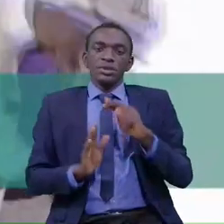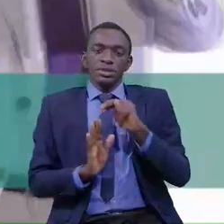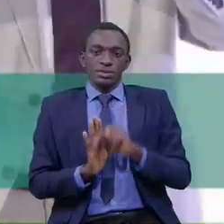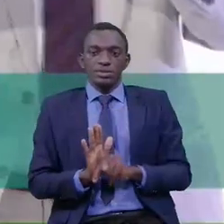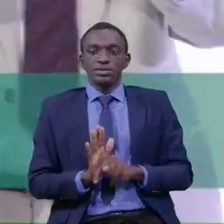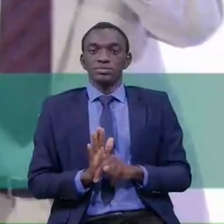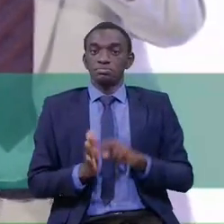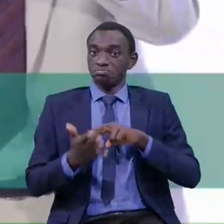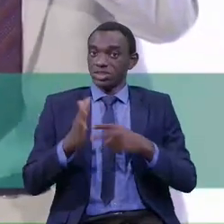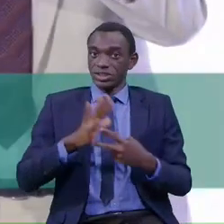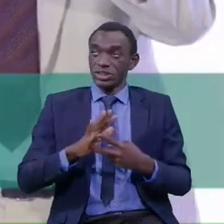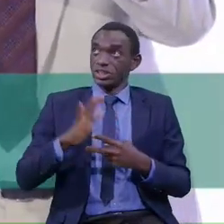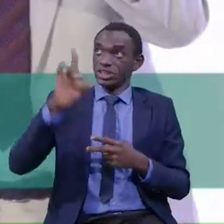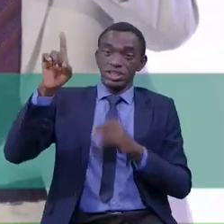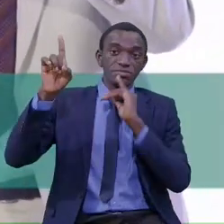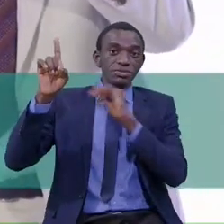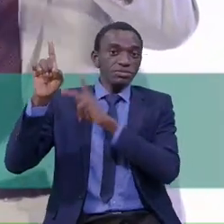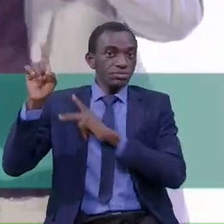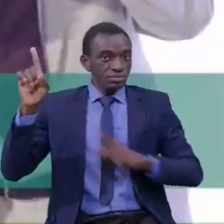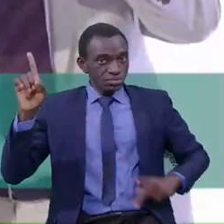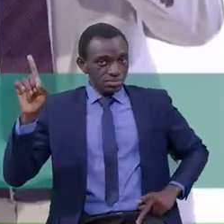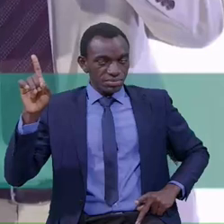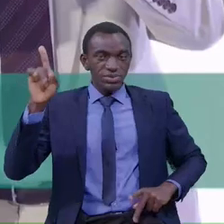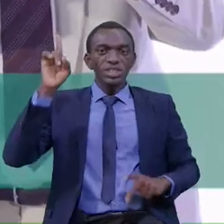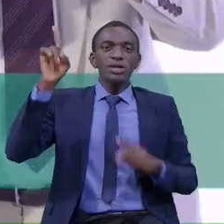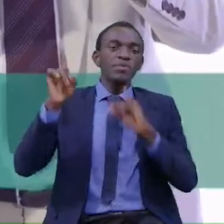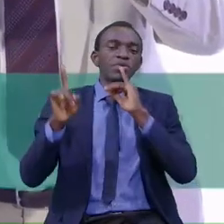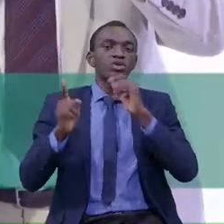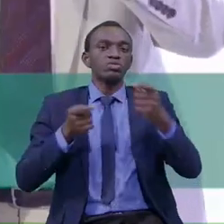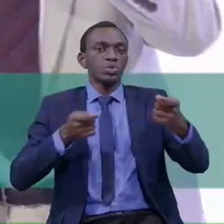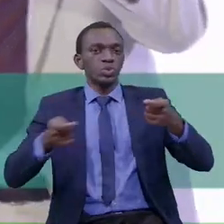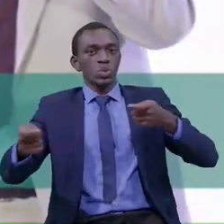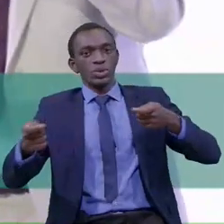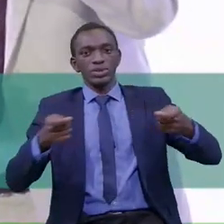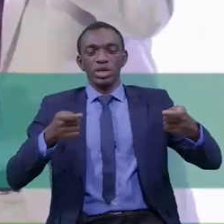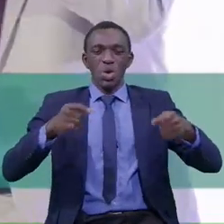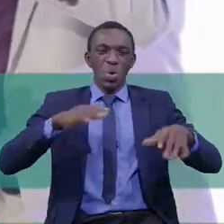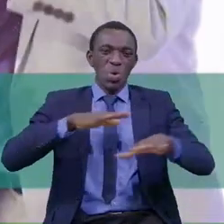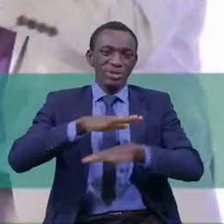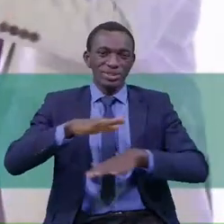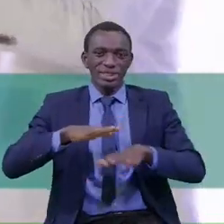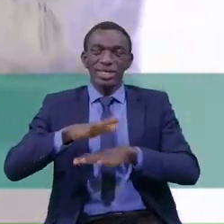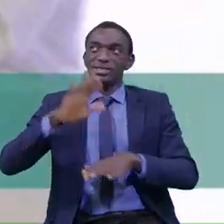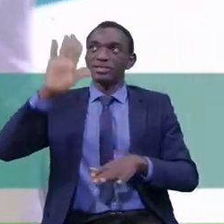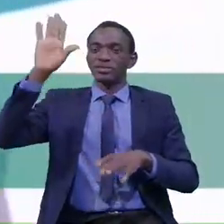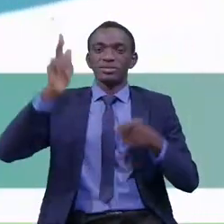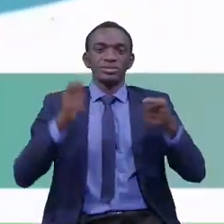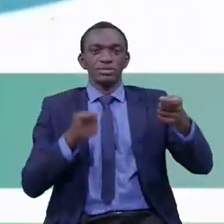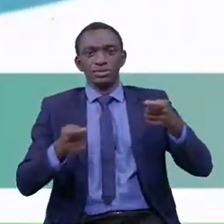Quel est le roi? Sa royauté, sous sa royauté, sous sa